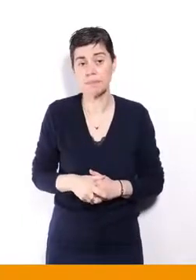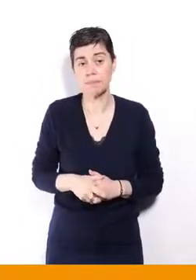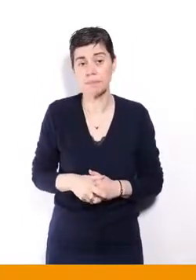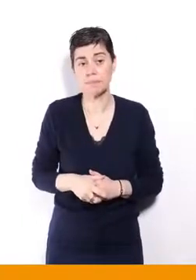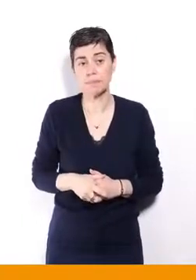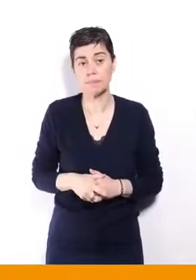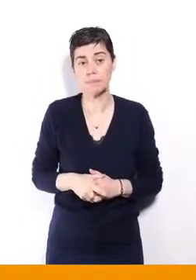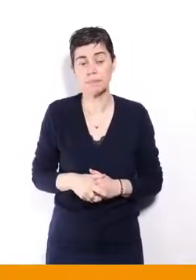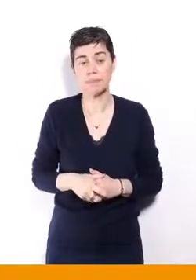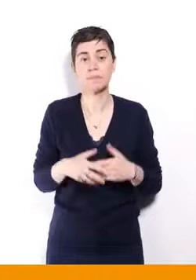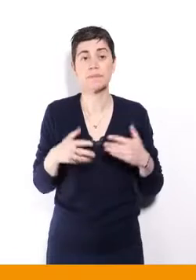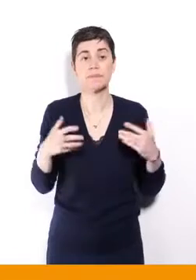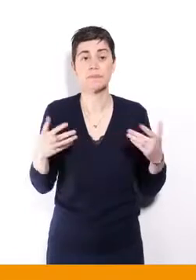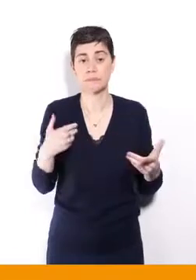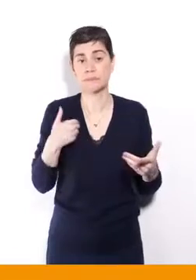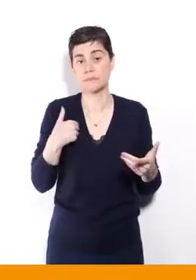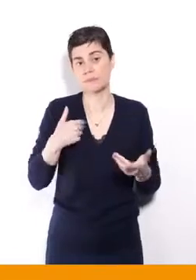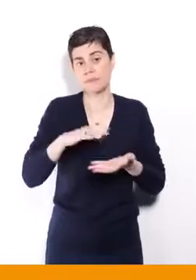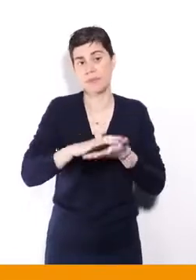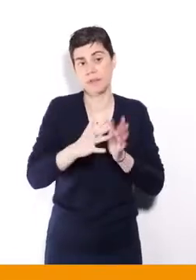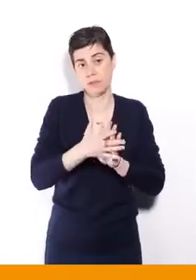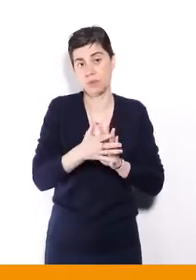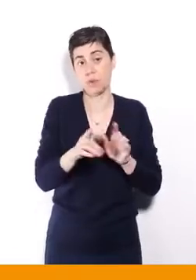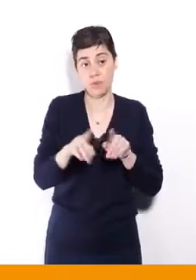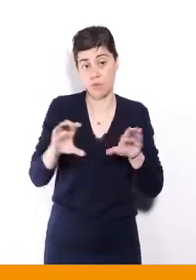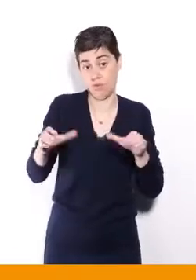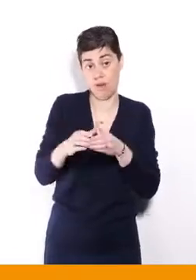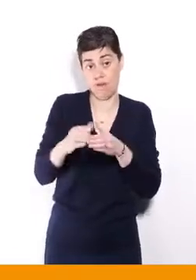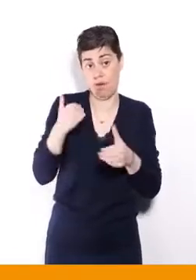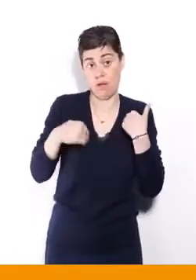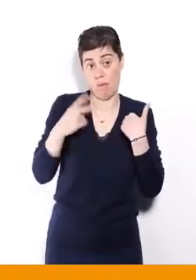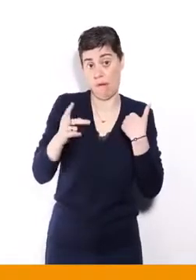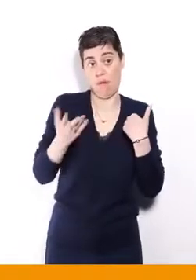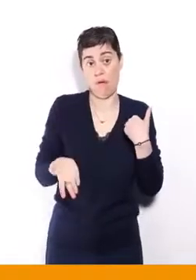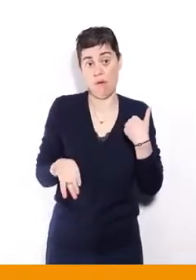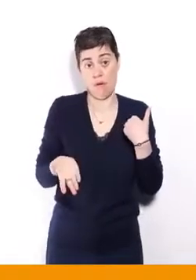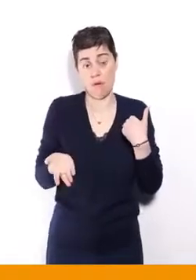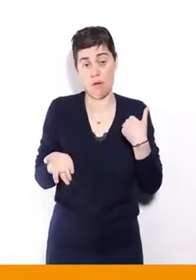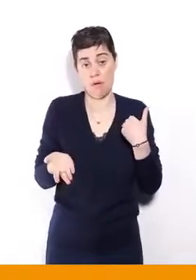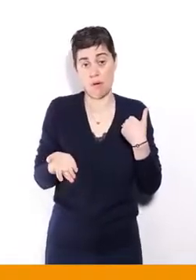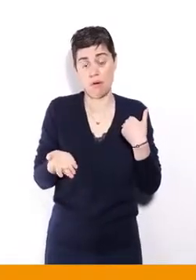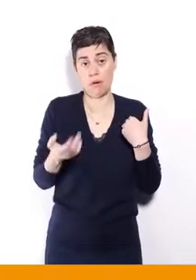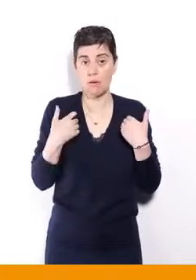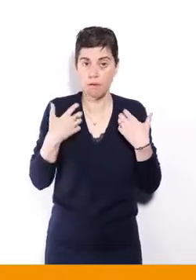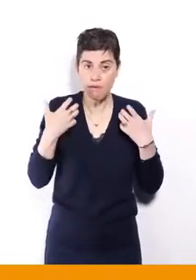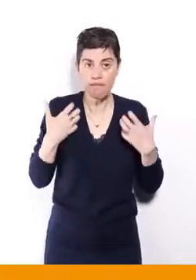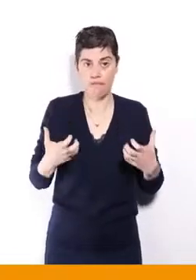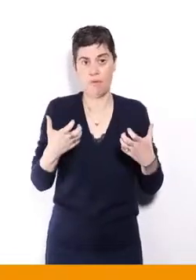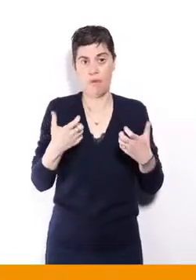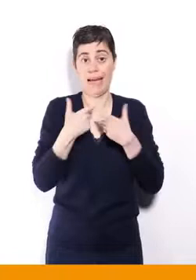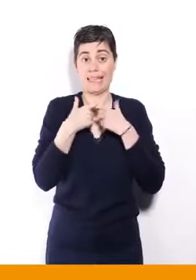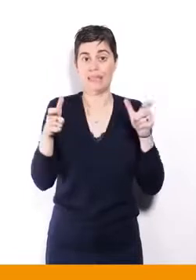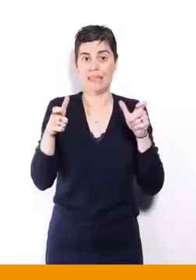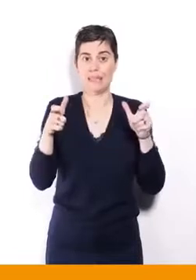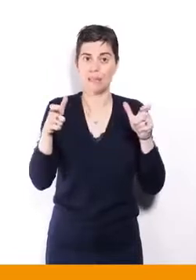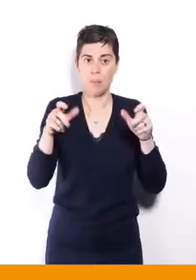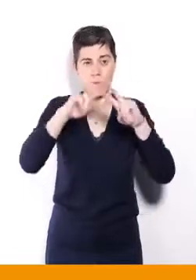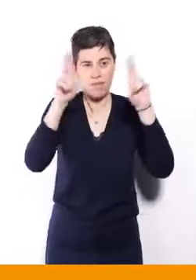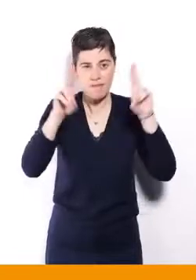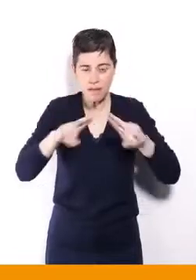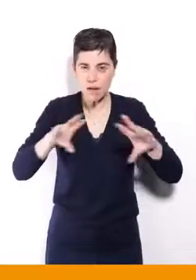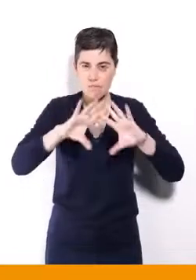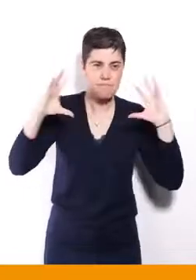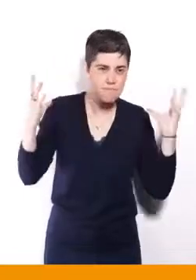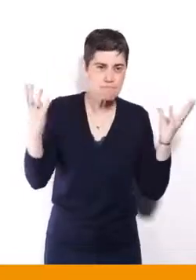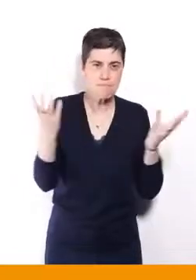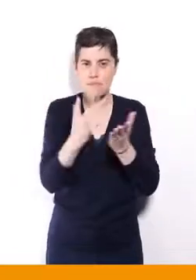Alors, la page comme le collectif handicap hein, porte l'idée d'accessibilité universelle, hein, c'est-à-dire